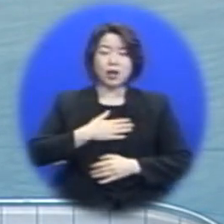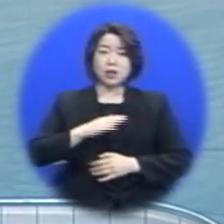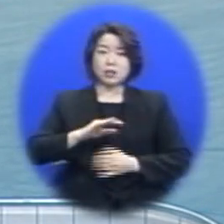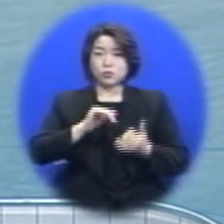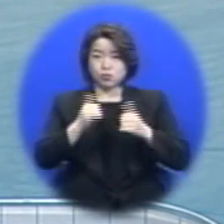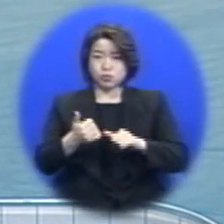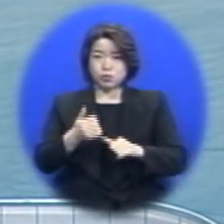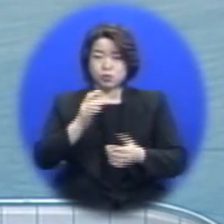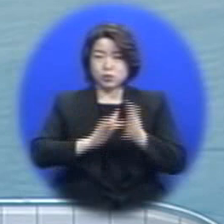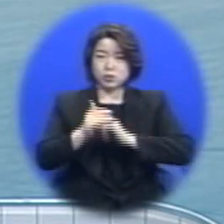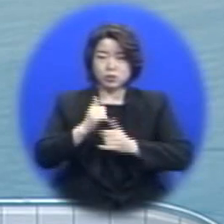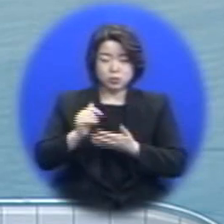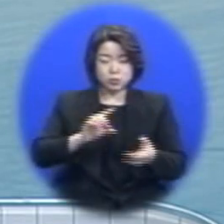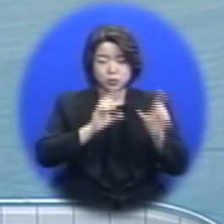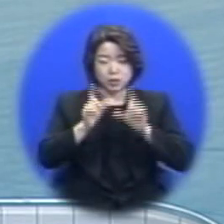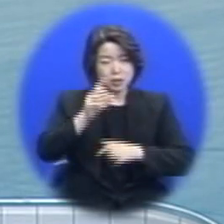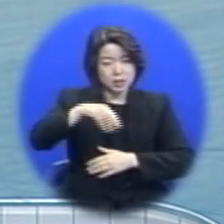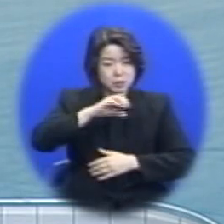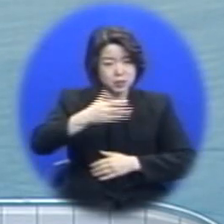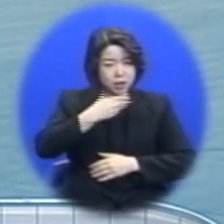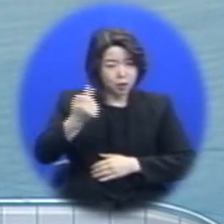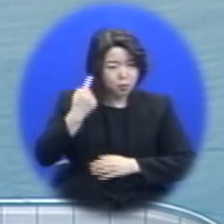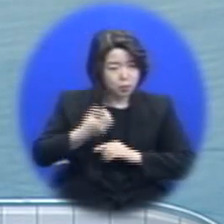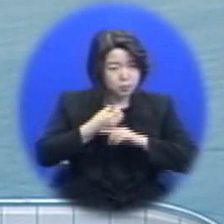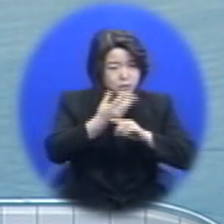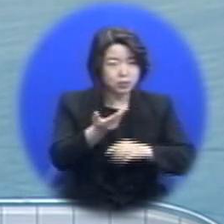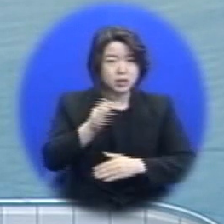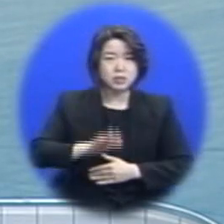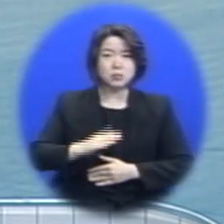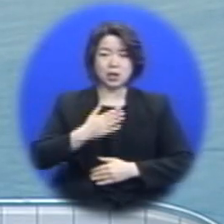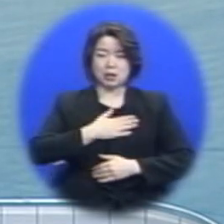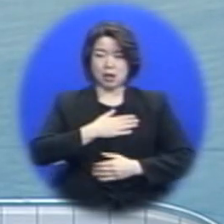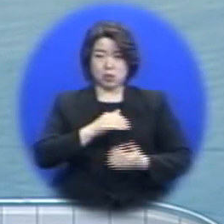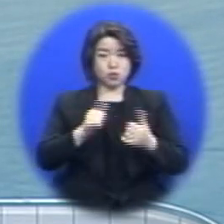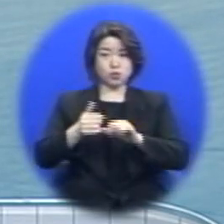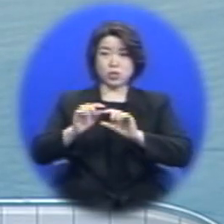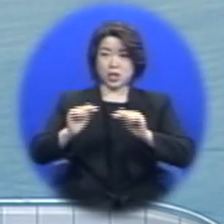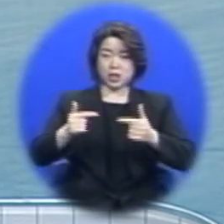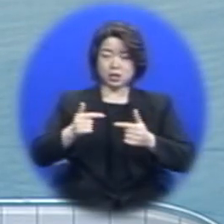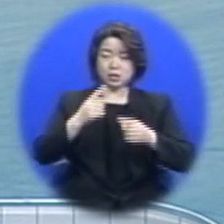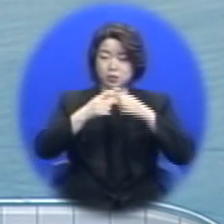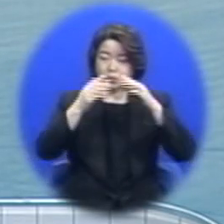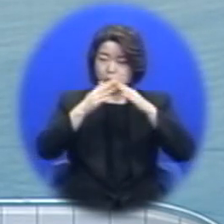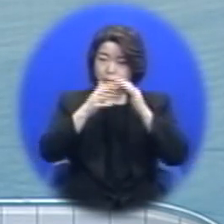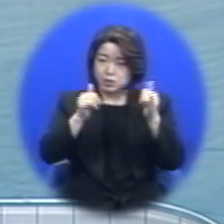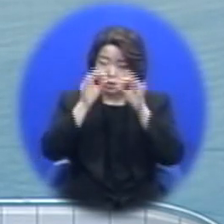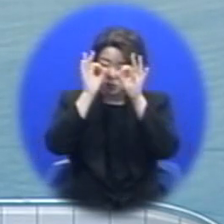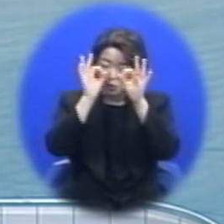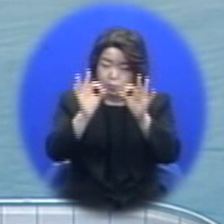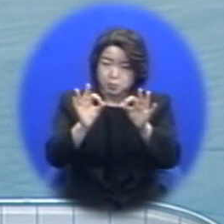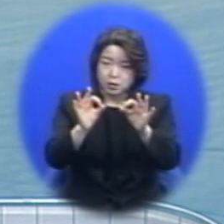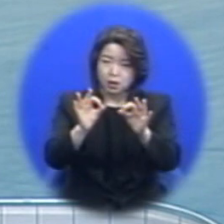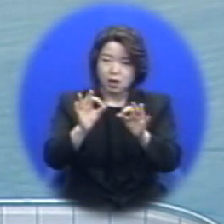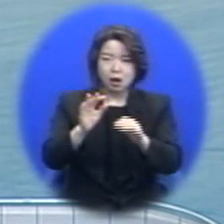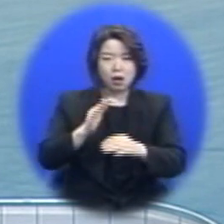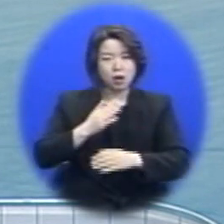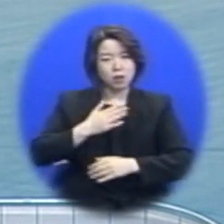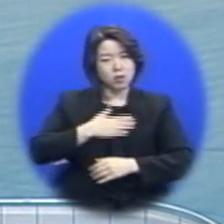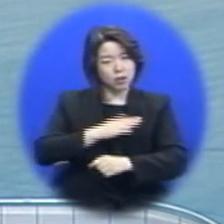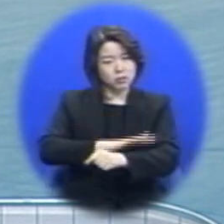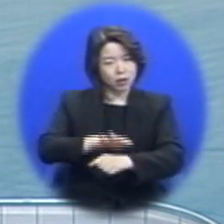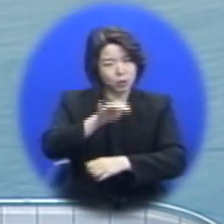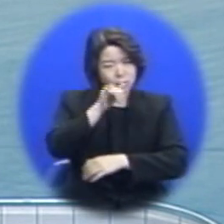산다고 십자가 복음을 그렇게 전해도 계속 나는 안 죽었다는 교인들을 보면 내가 이거 잘하는